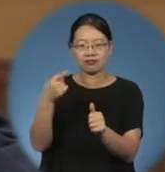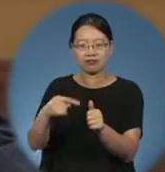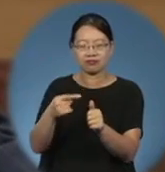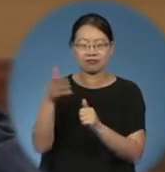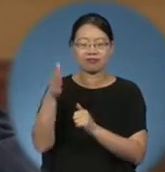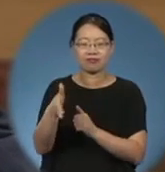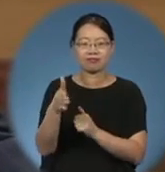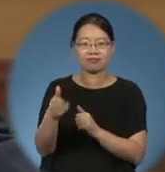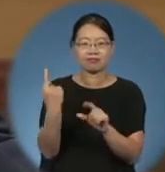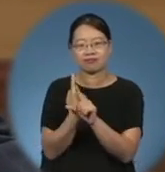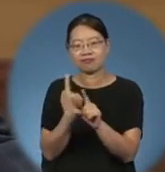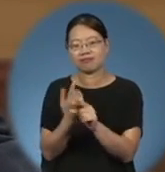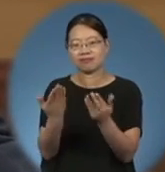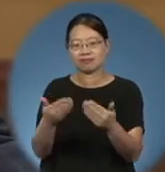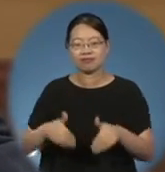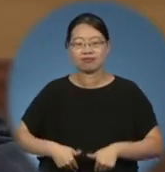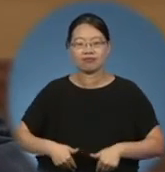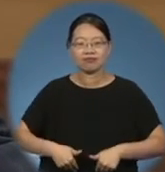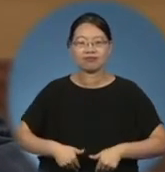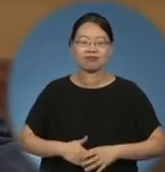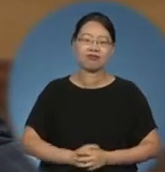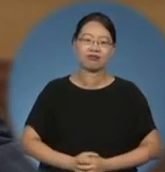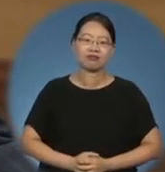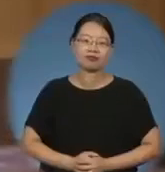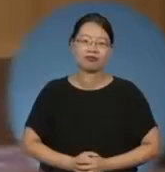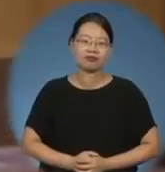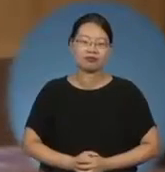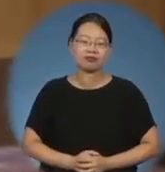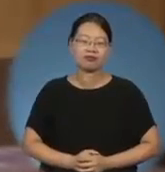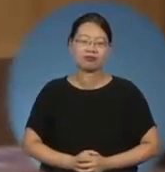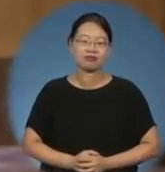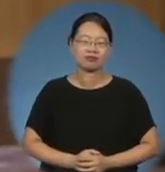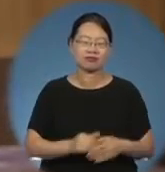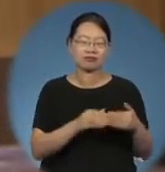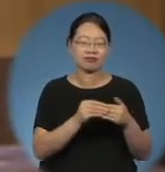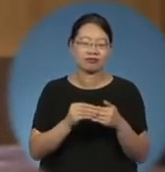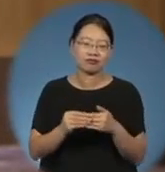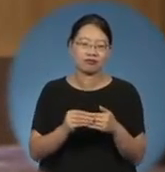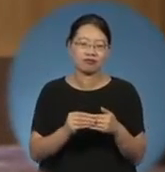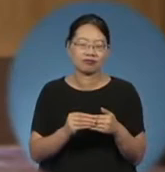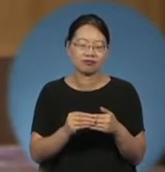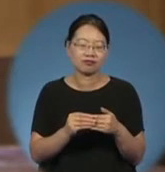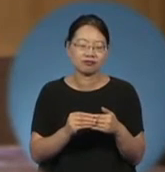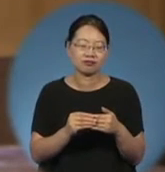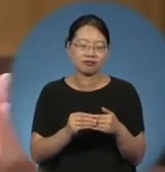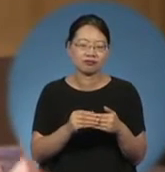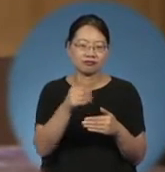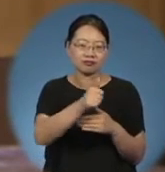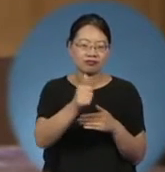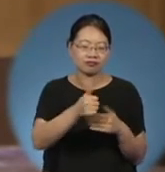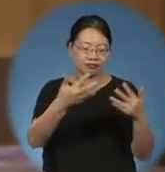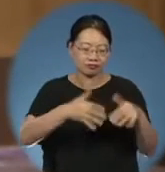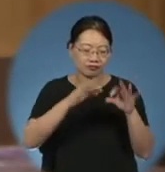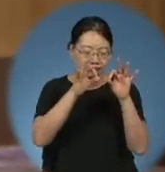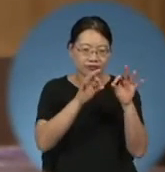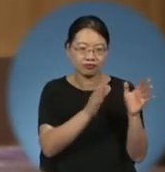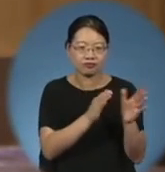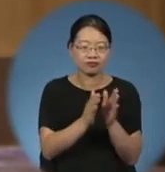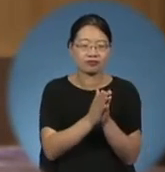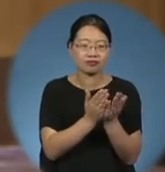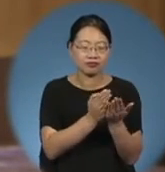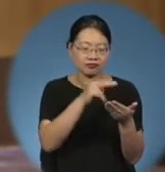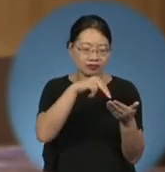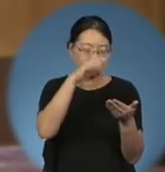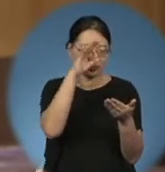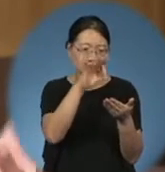방향을 바꿔 줘야 되겠다 고 생각하는 것입니다 글로벌 리더의 조건으로 지금 게 준비하고 계신 책을 제가